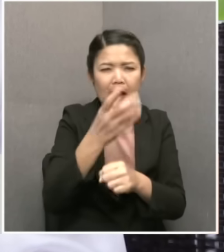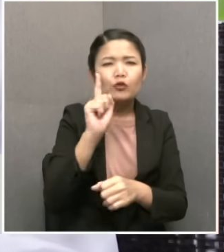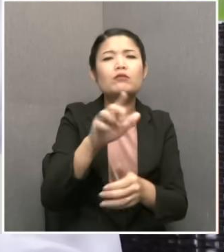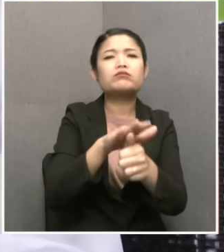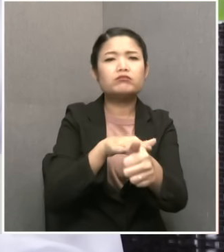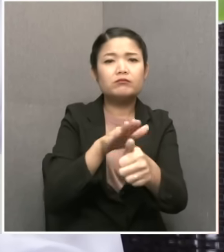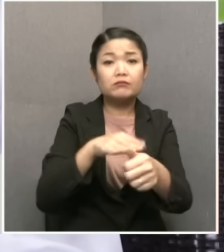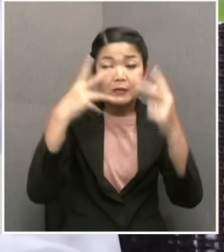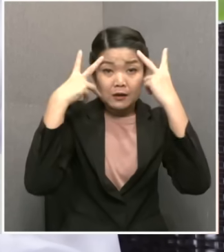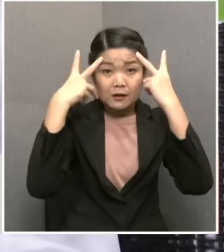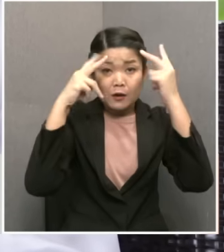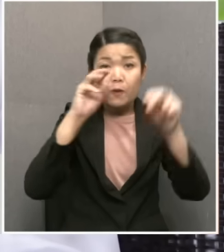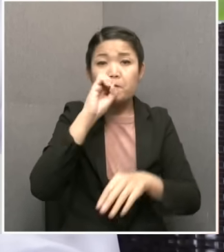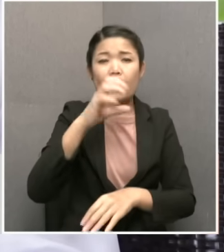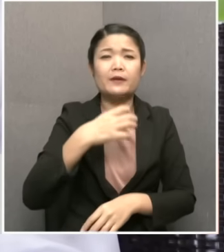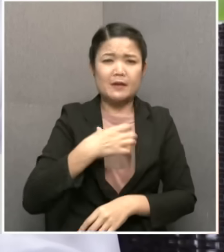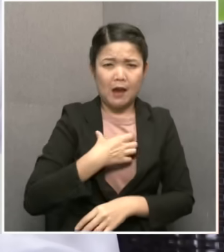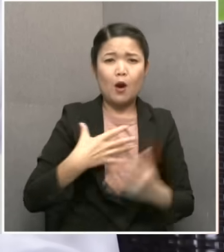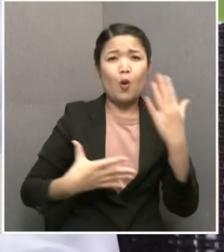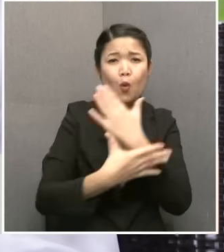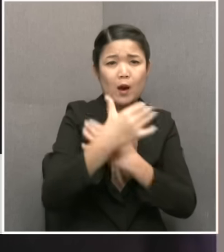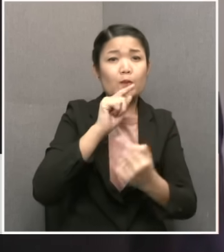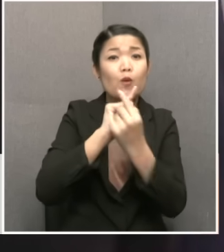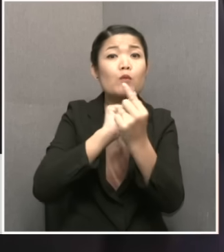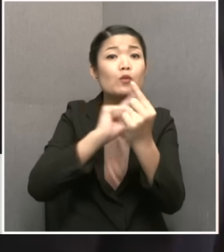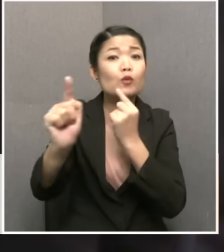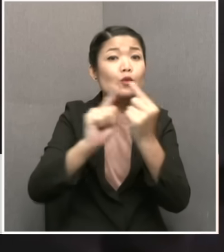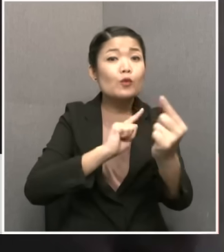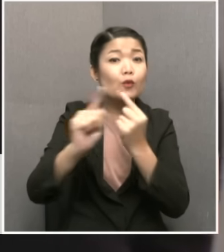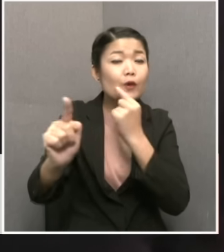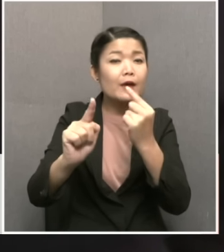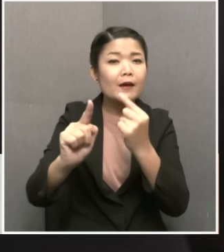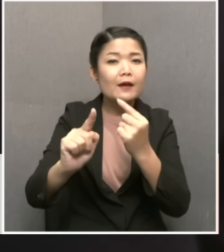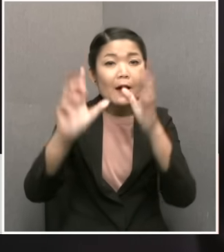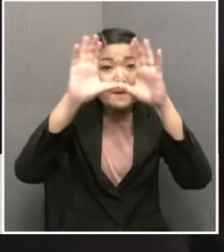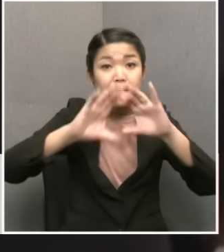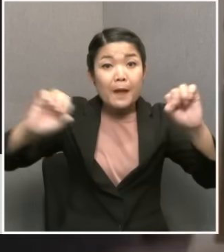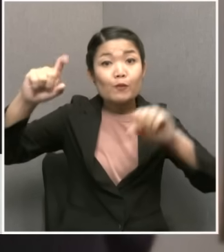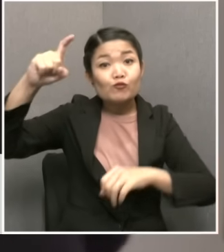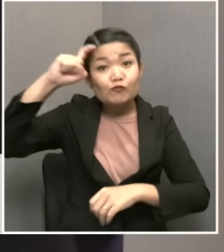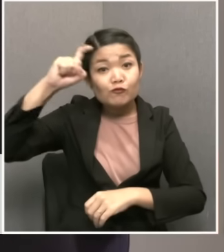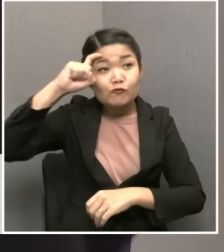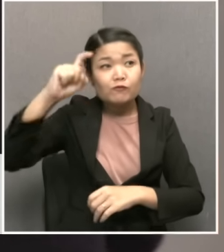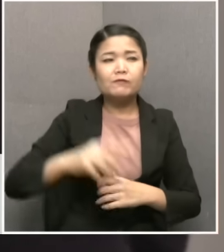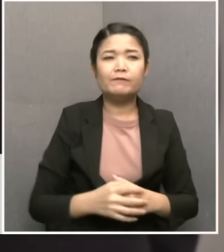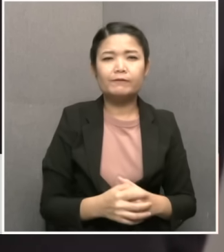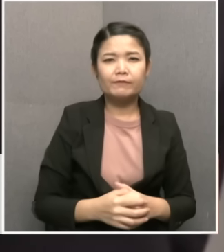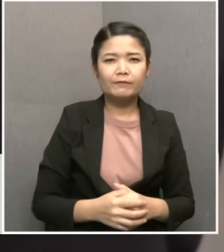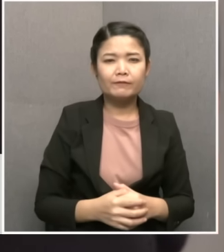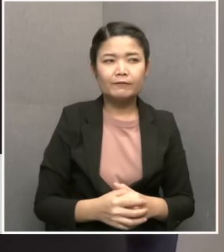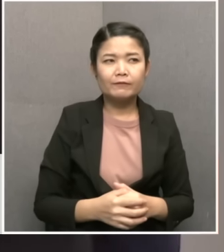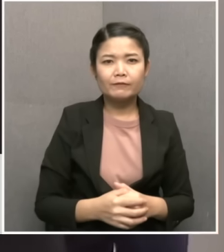อกเหมือนกันว่าต้องการที่จะมีโอกาสไปหารือกับไบเดนนอกรอบเหมือนกัน ใช่ครับ ลักษณะแบบเป็นทวิภาคีแบบนี้ ใช่ครับ